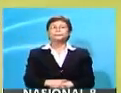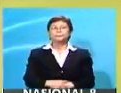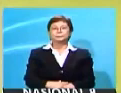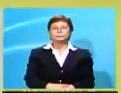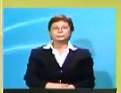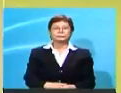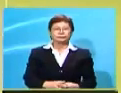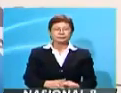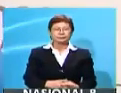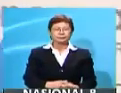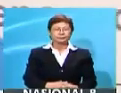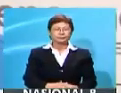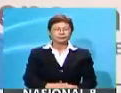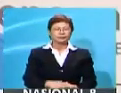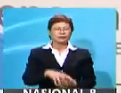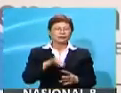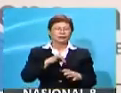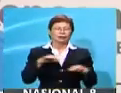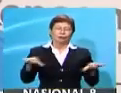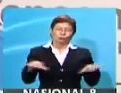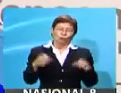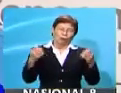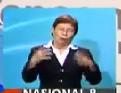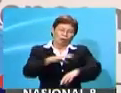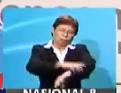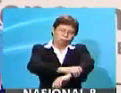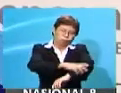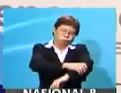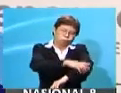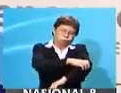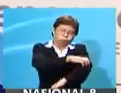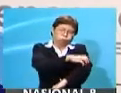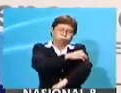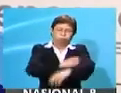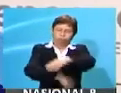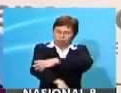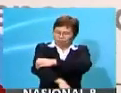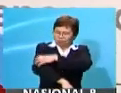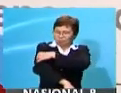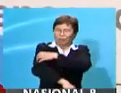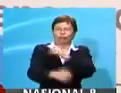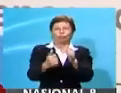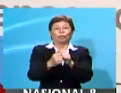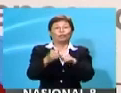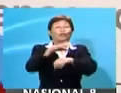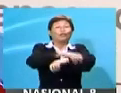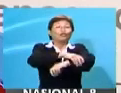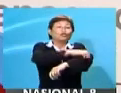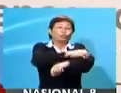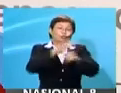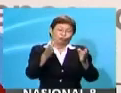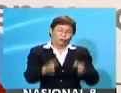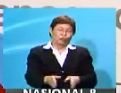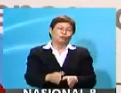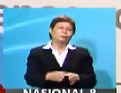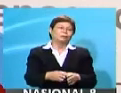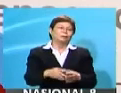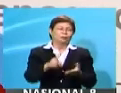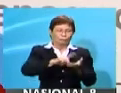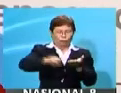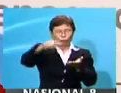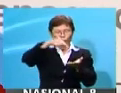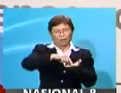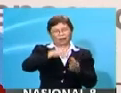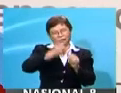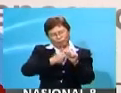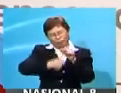klgcc I've been doing a lot of visysual work Um with with my fysal and uh this week I'm try to do you